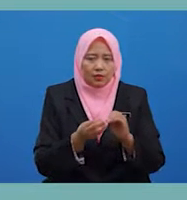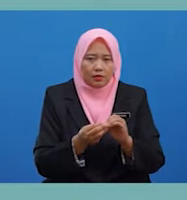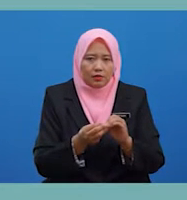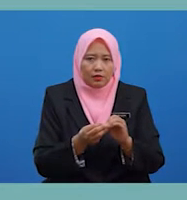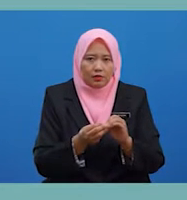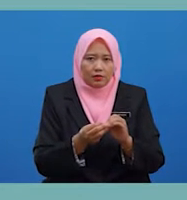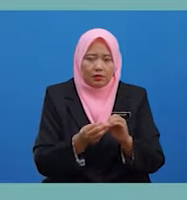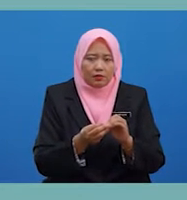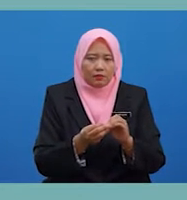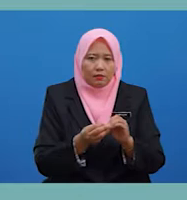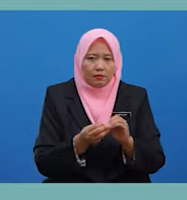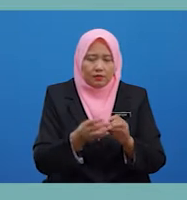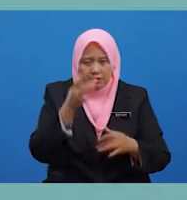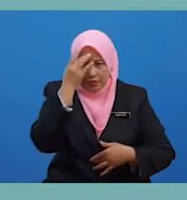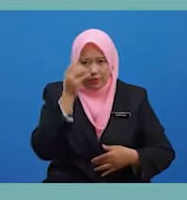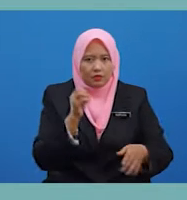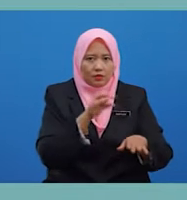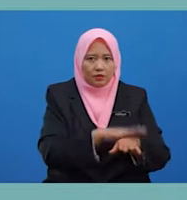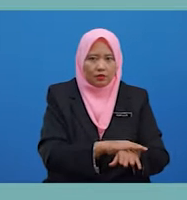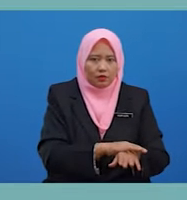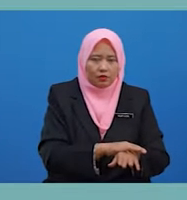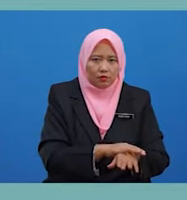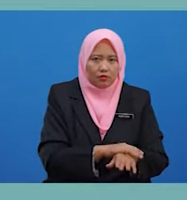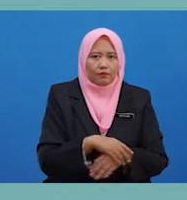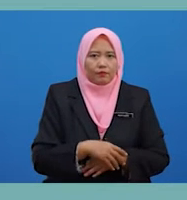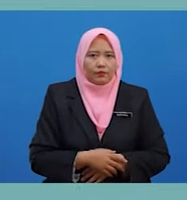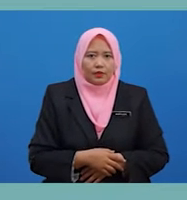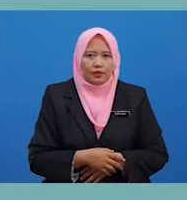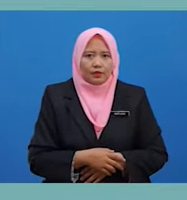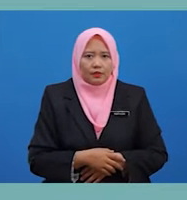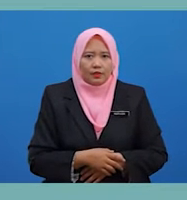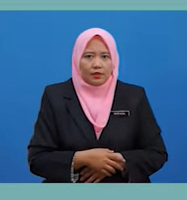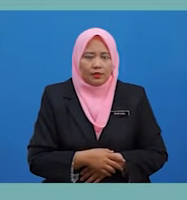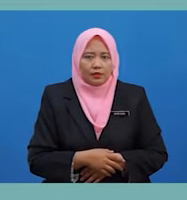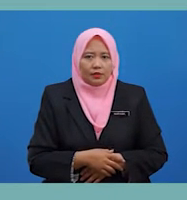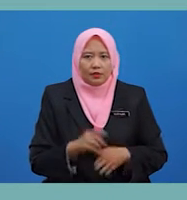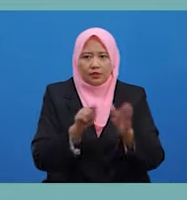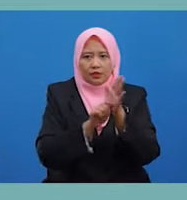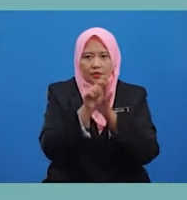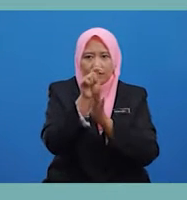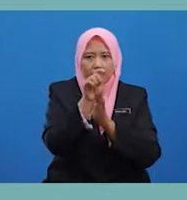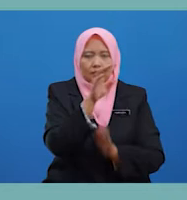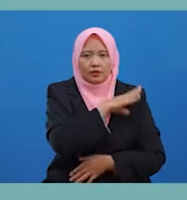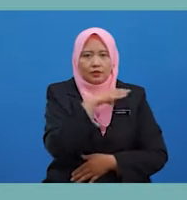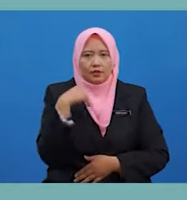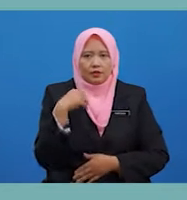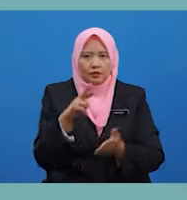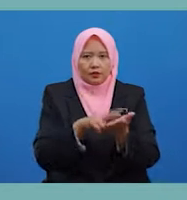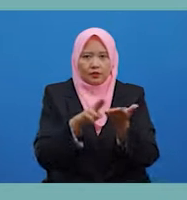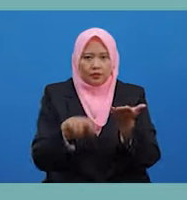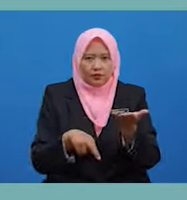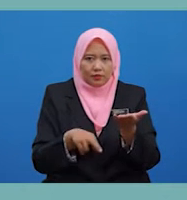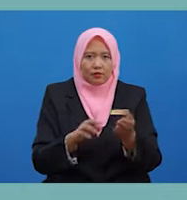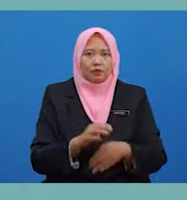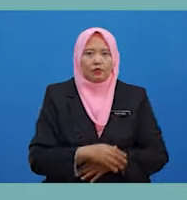tahun 2016 dan 2017. Bilangan penyakit berjangkit tertinggi ialah